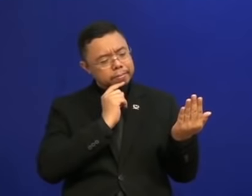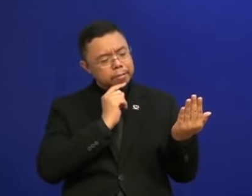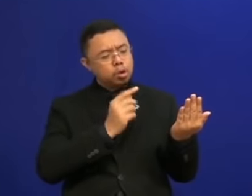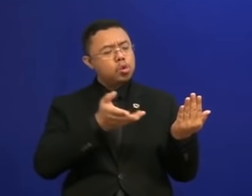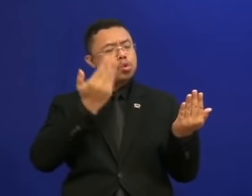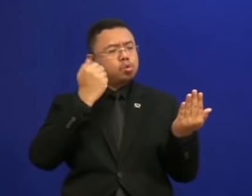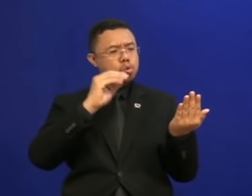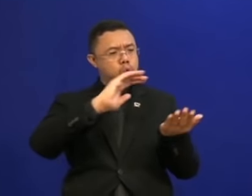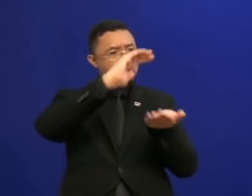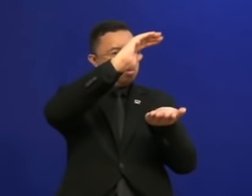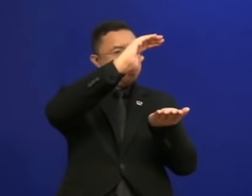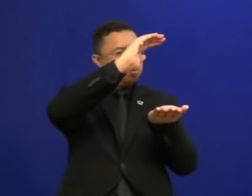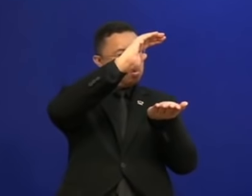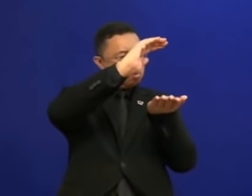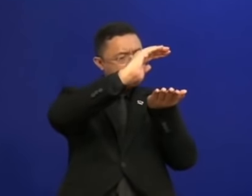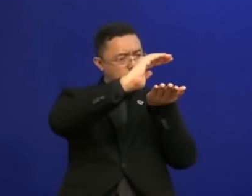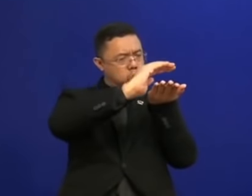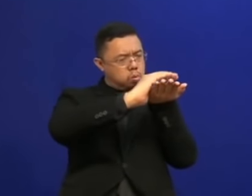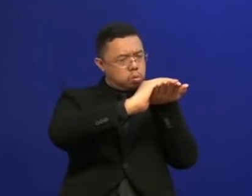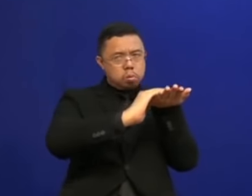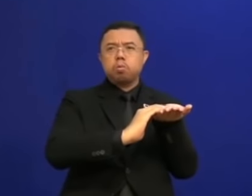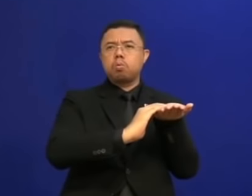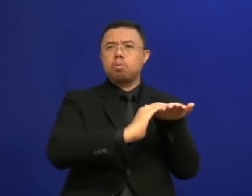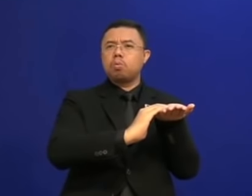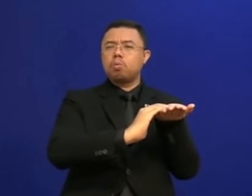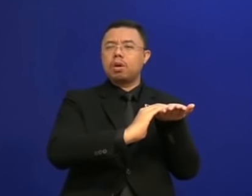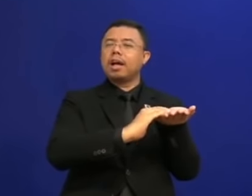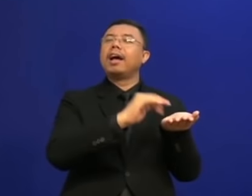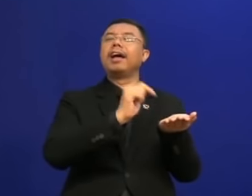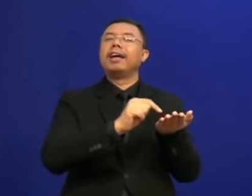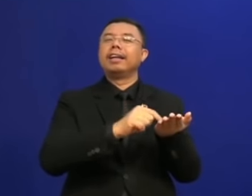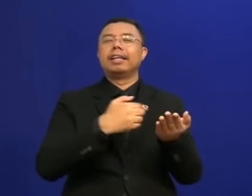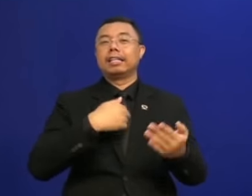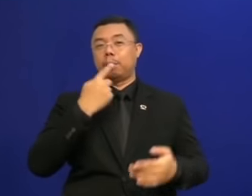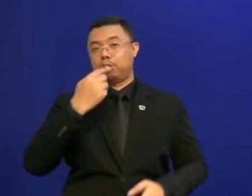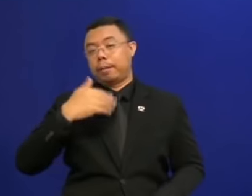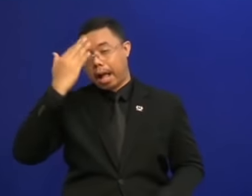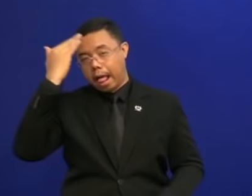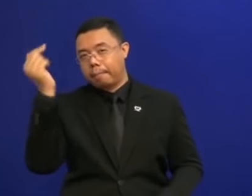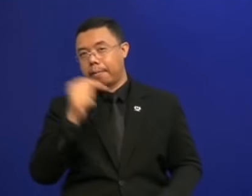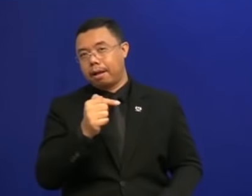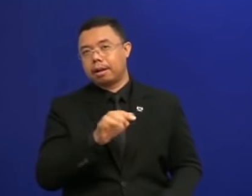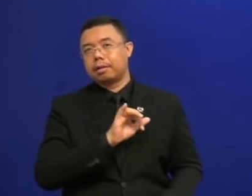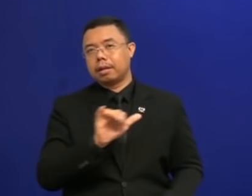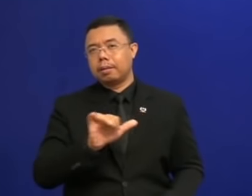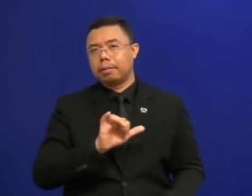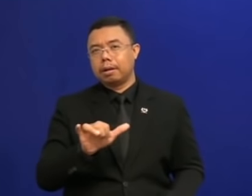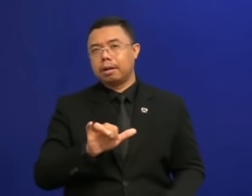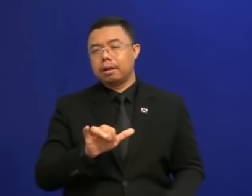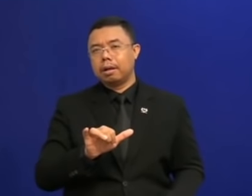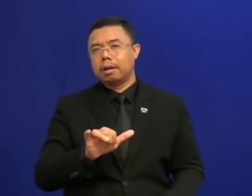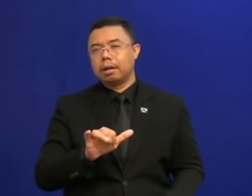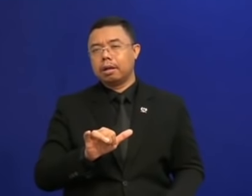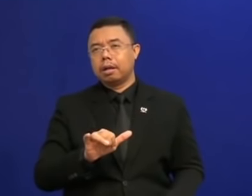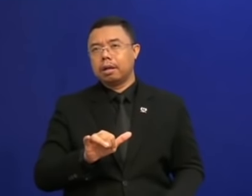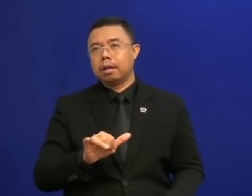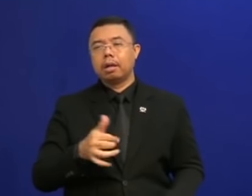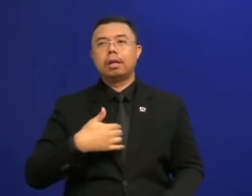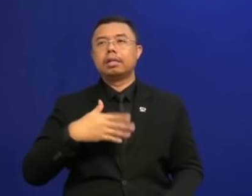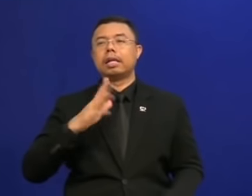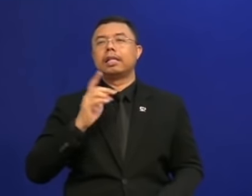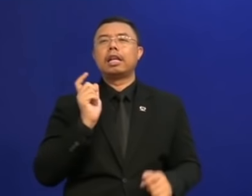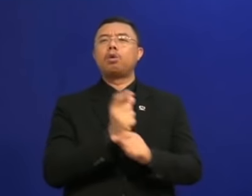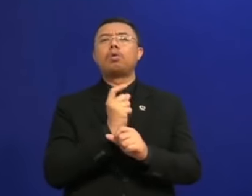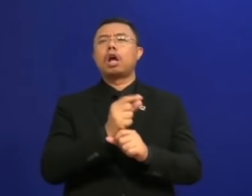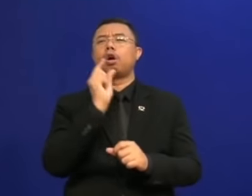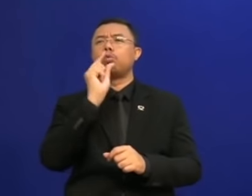Aduh, dulu segini kok jadi segini gitu. Nah, itu juga saya alami, saudaraku. Ya, saya tidak